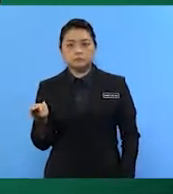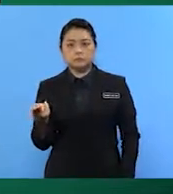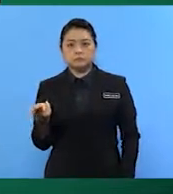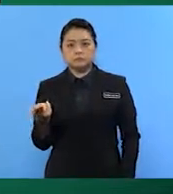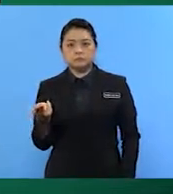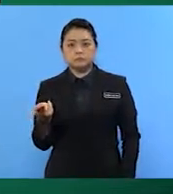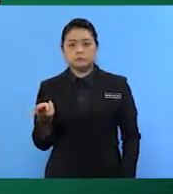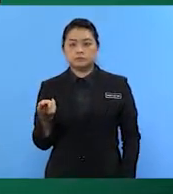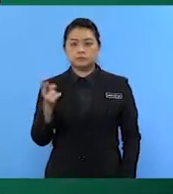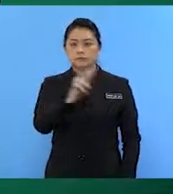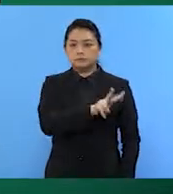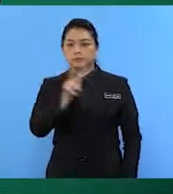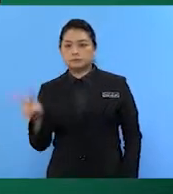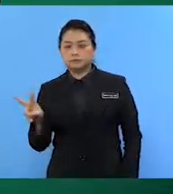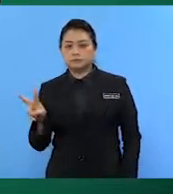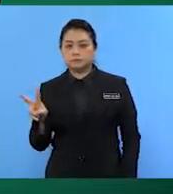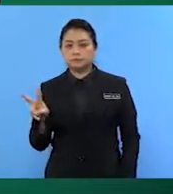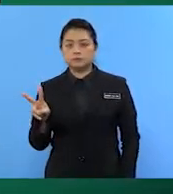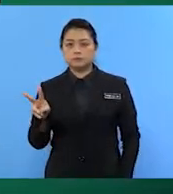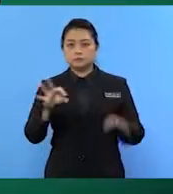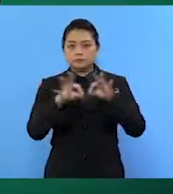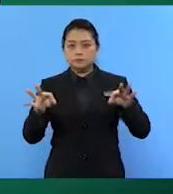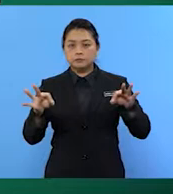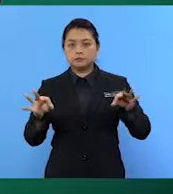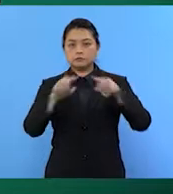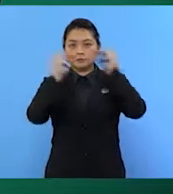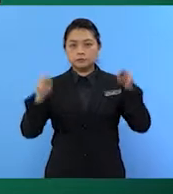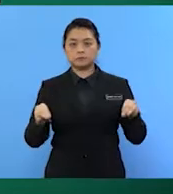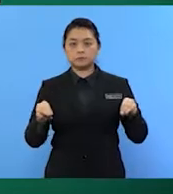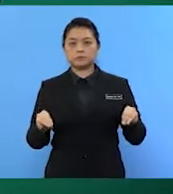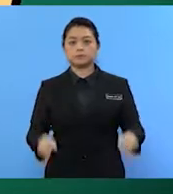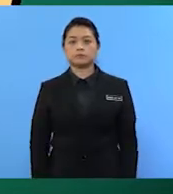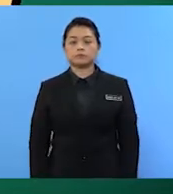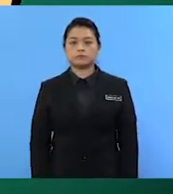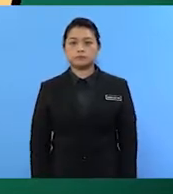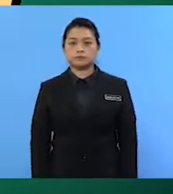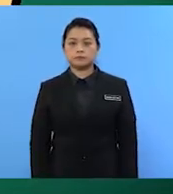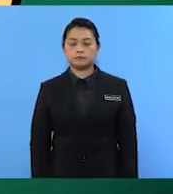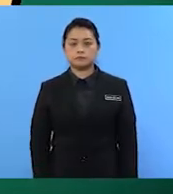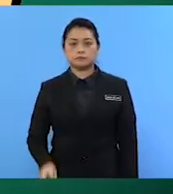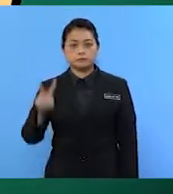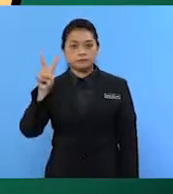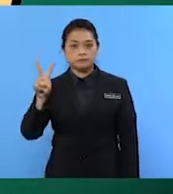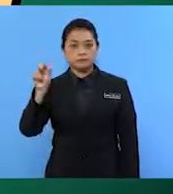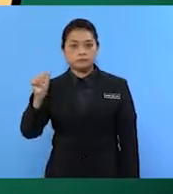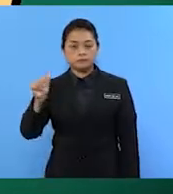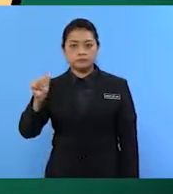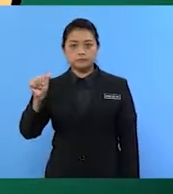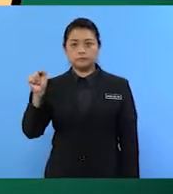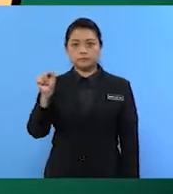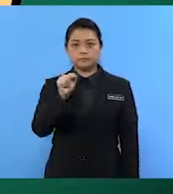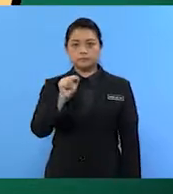di kedua-dua belah persamaan matriks iaitu 2A tolak